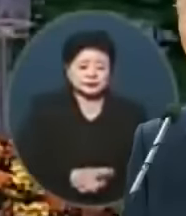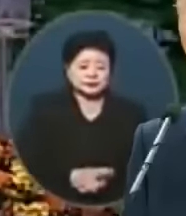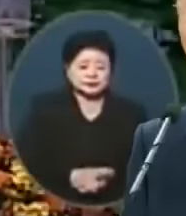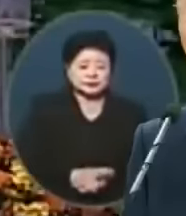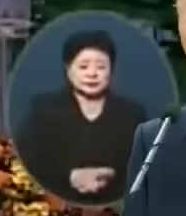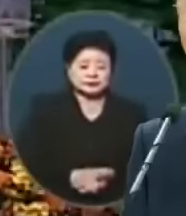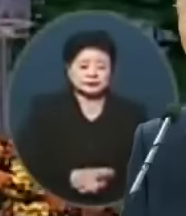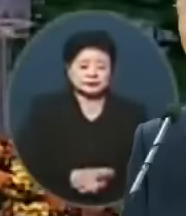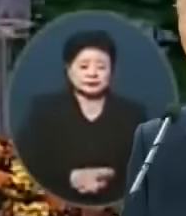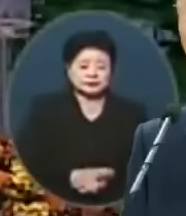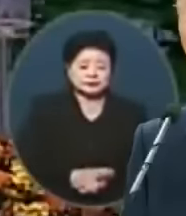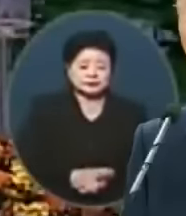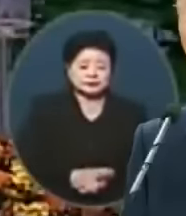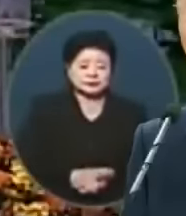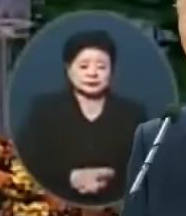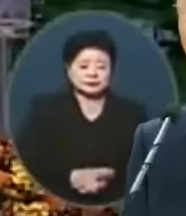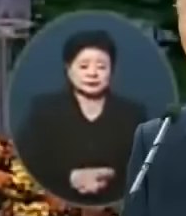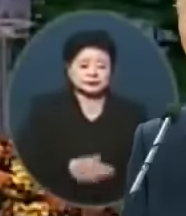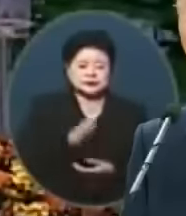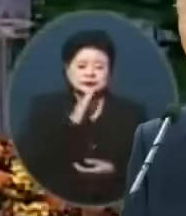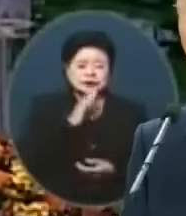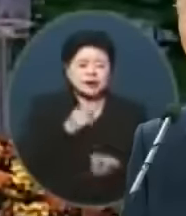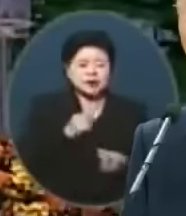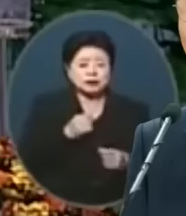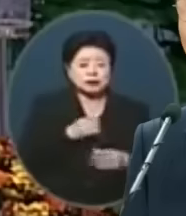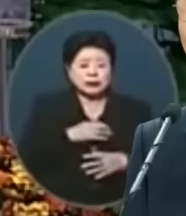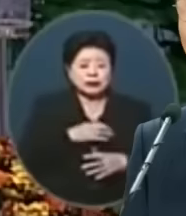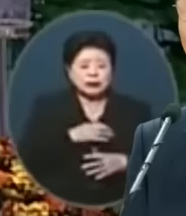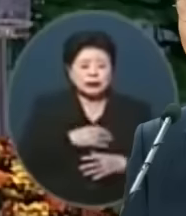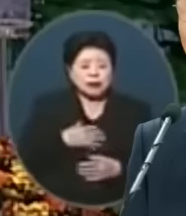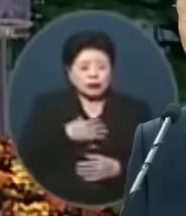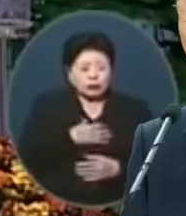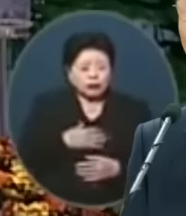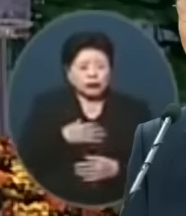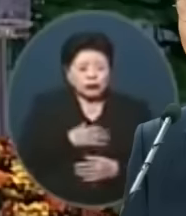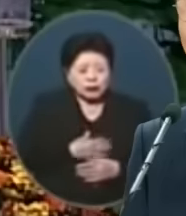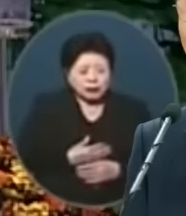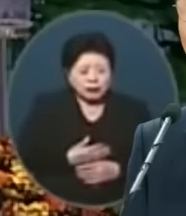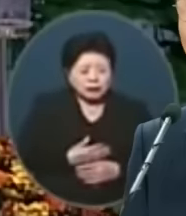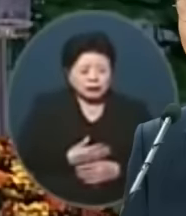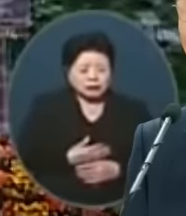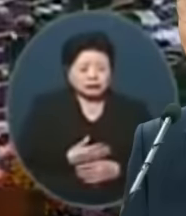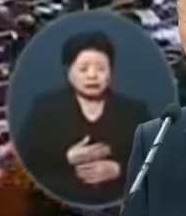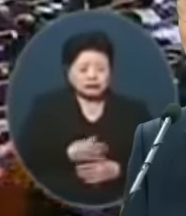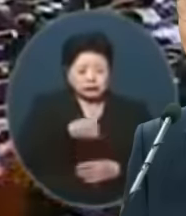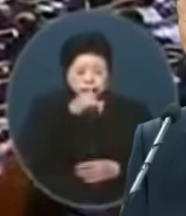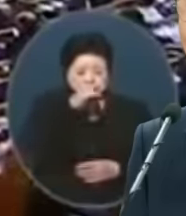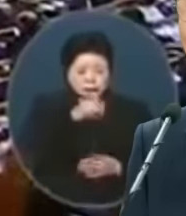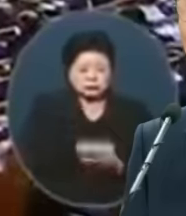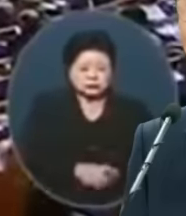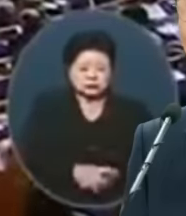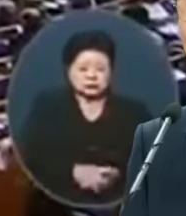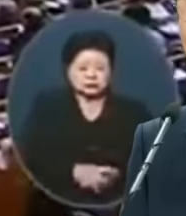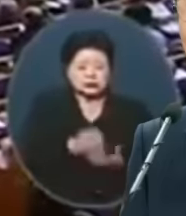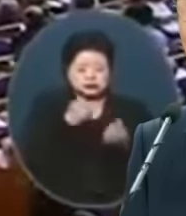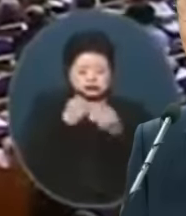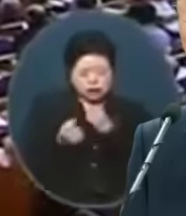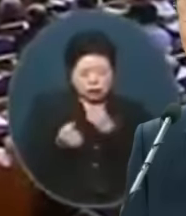주는데 얼마나 무섭고 괴로운 것이지 않겠습니까? 그런데도